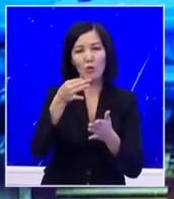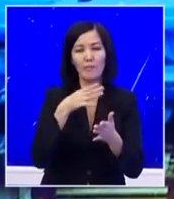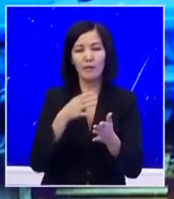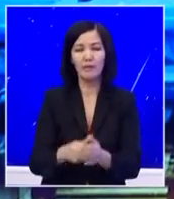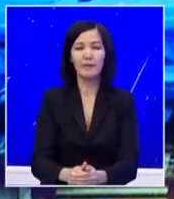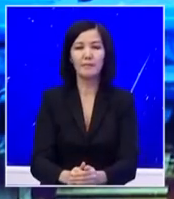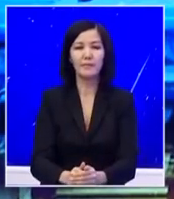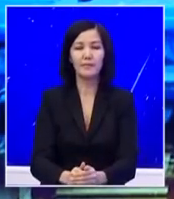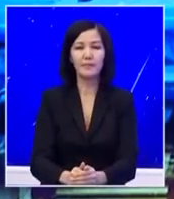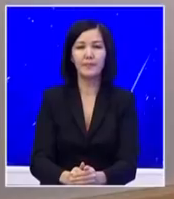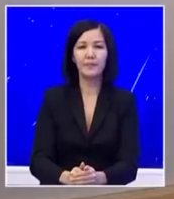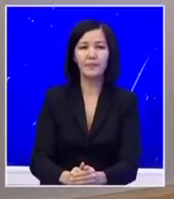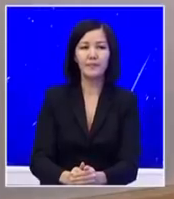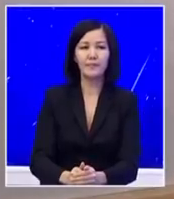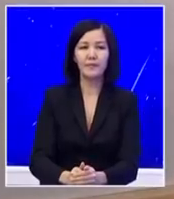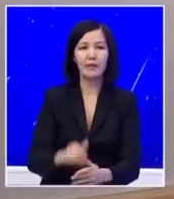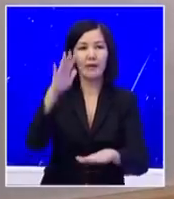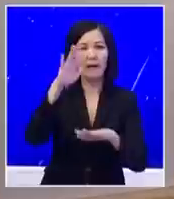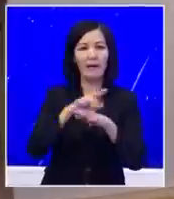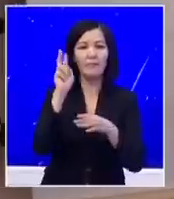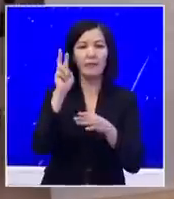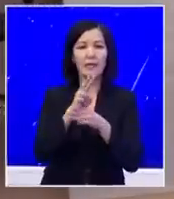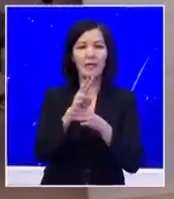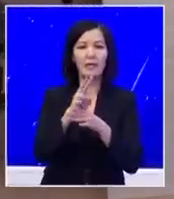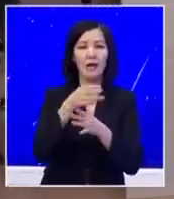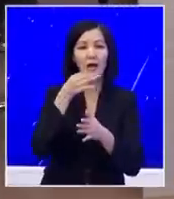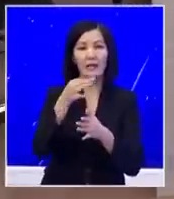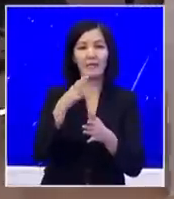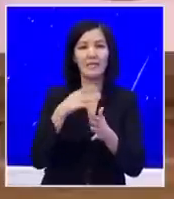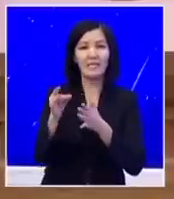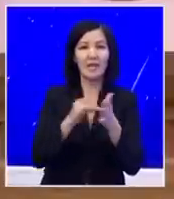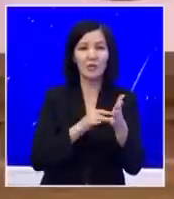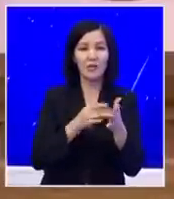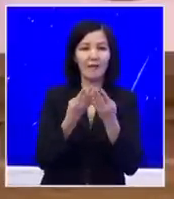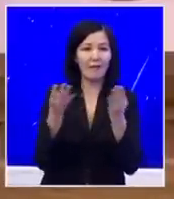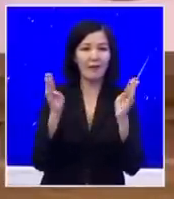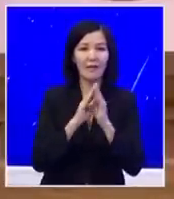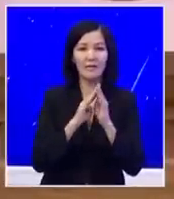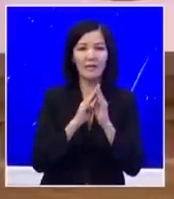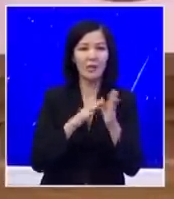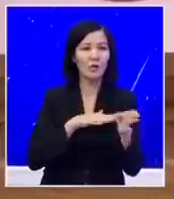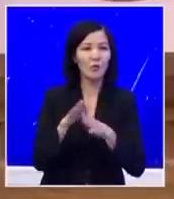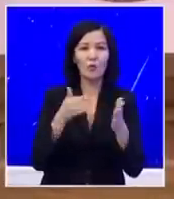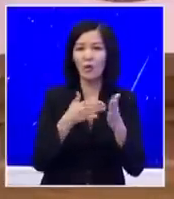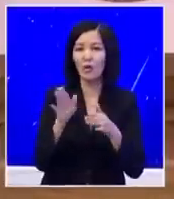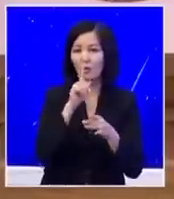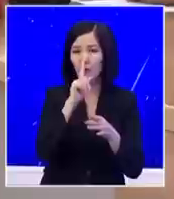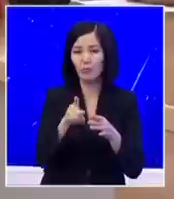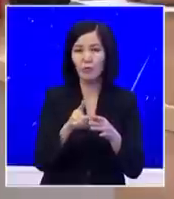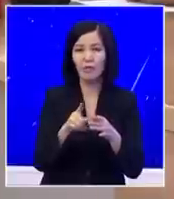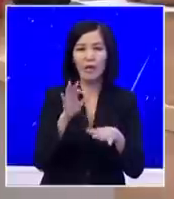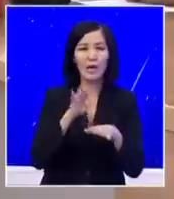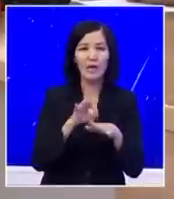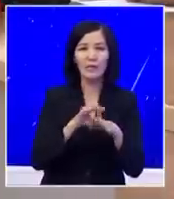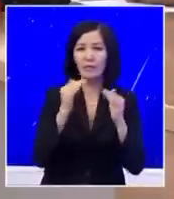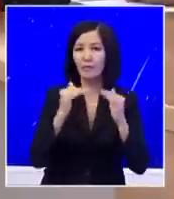жауап берді. Әкім келді, сұхбат берді, бірден айтты. Карантин режимі әлі толық алына қоймайды, індет басылған